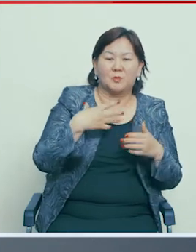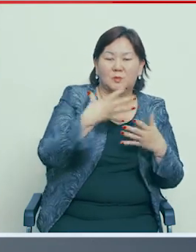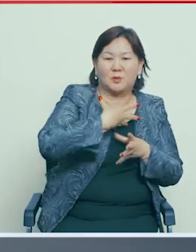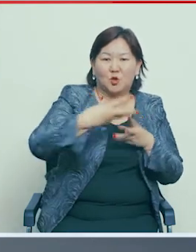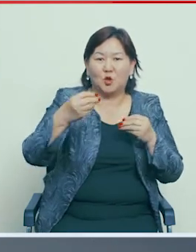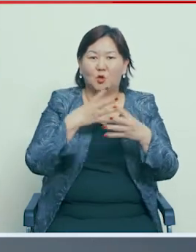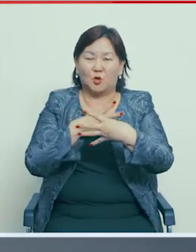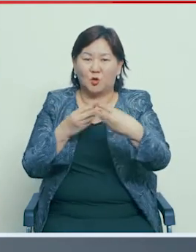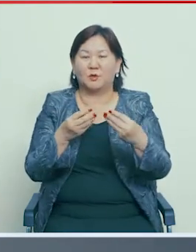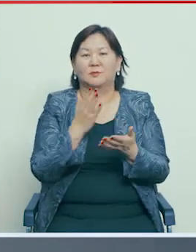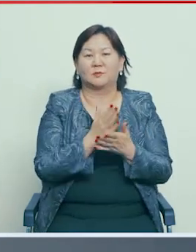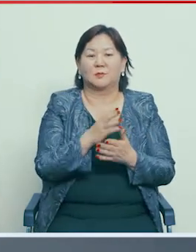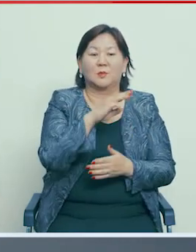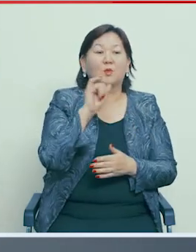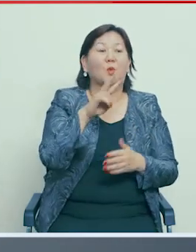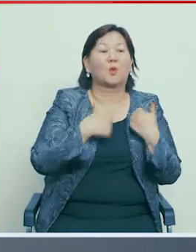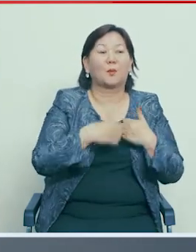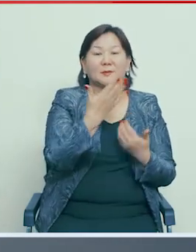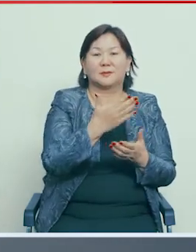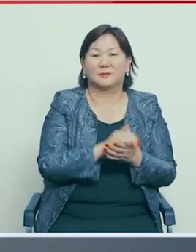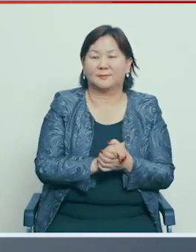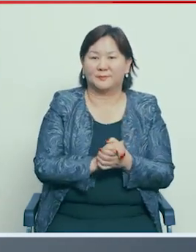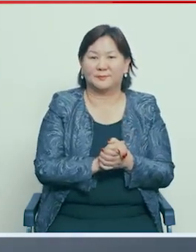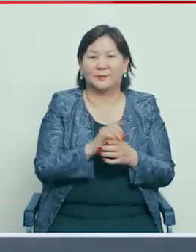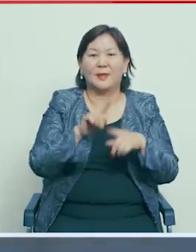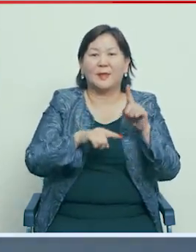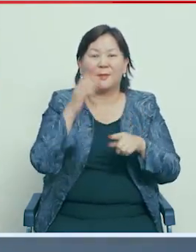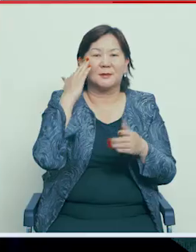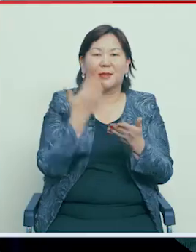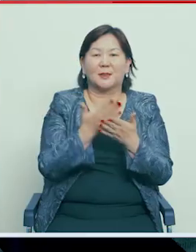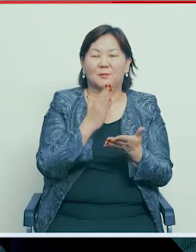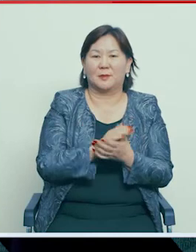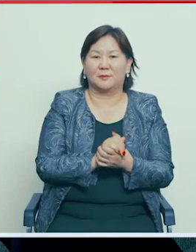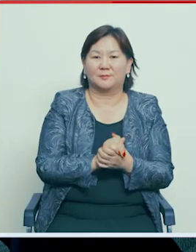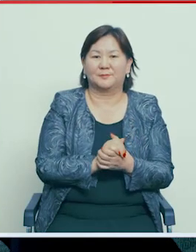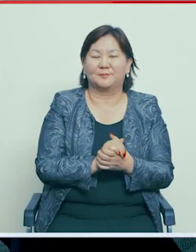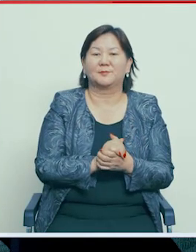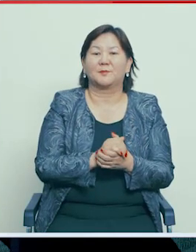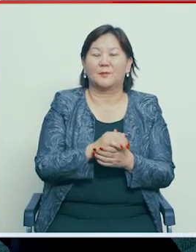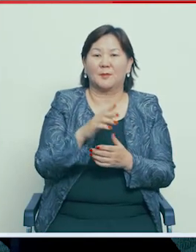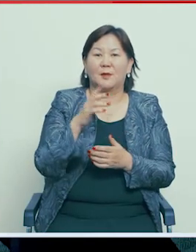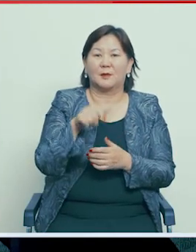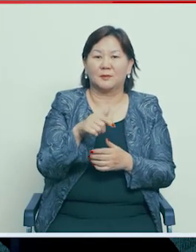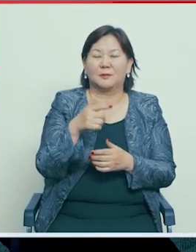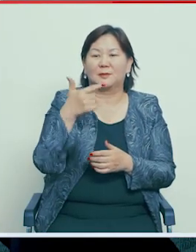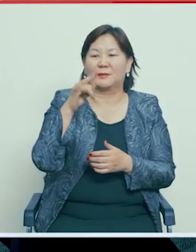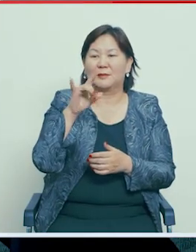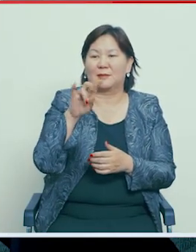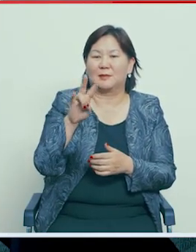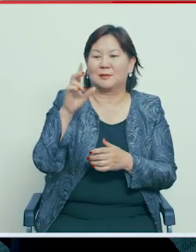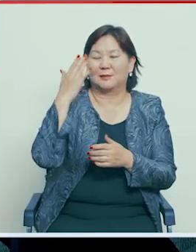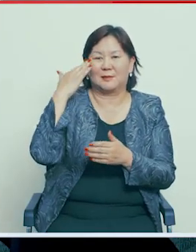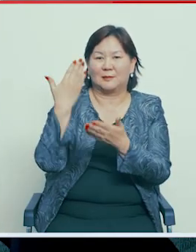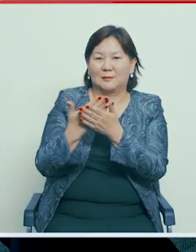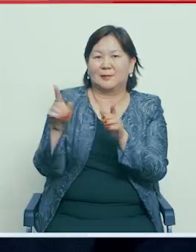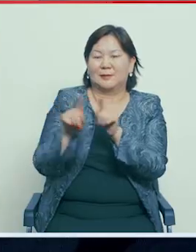гээд. За манай туул багш ямар саналтай байна? За гэрэл төгслийн их чи ярьсантай санал